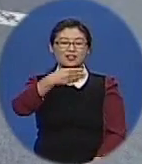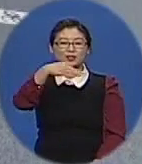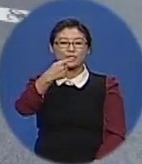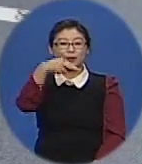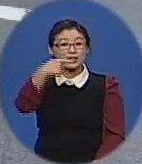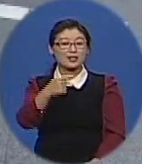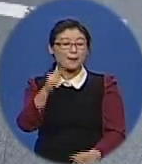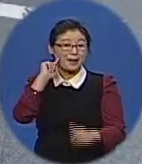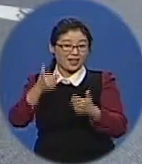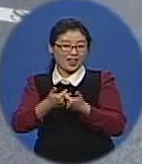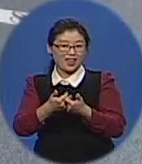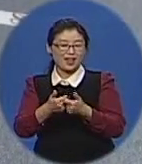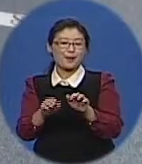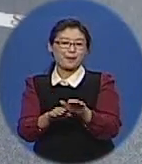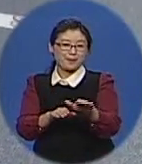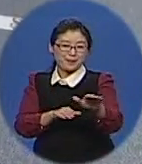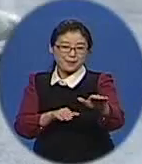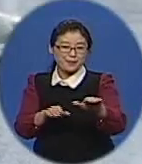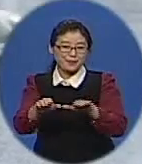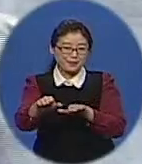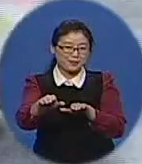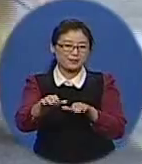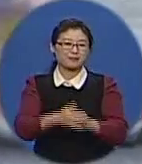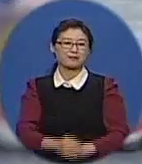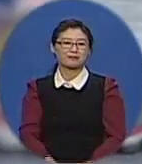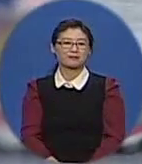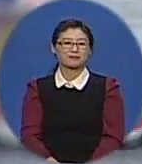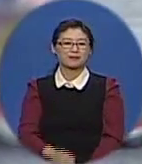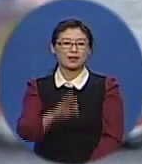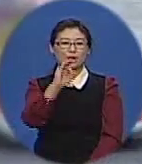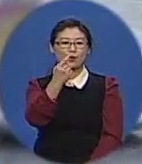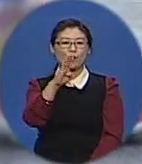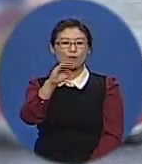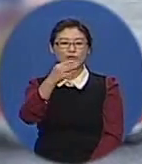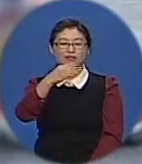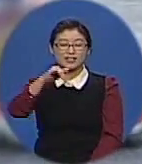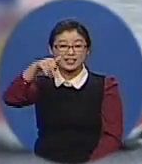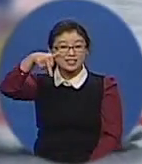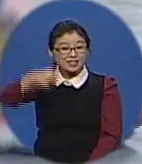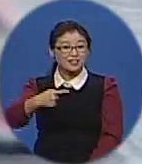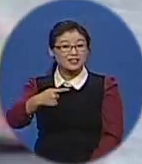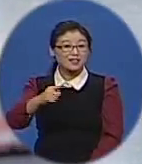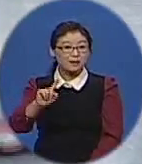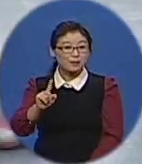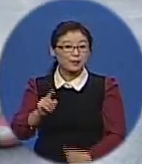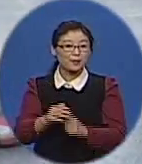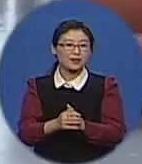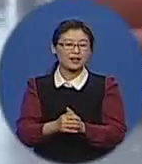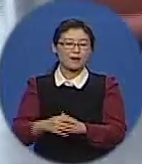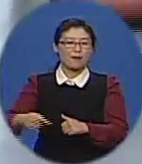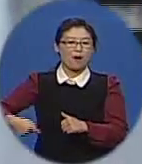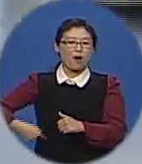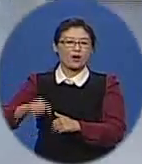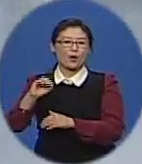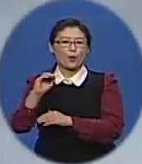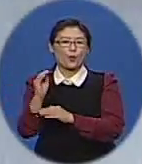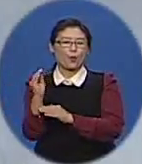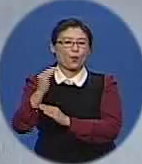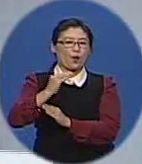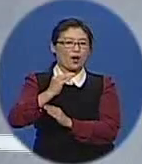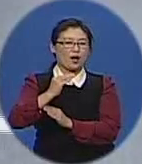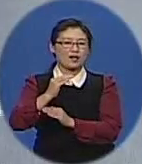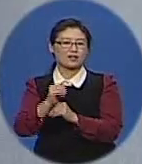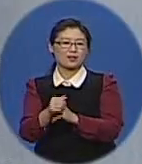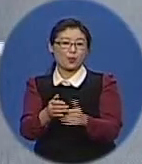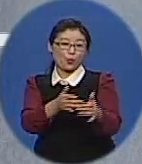반대로 하는 스탠스고요. 그 다음에 오블리지 스탠스라고 해가지고 완전히 오픈보다도 더 허리를 꽈서 쏘는 스탠스입니다.